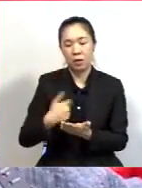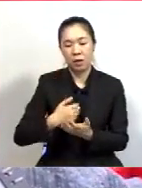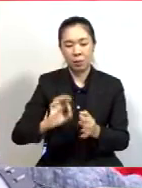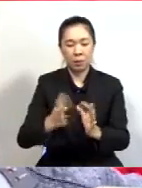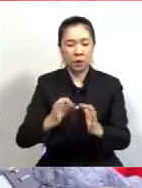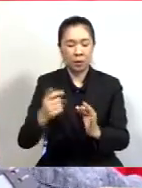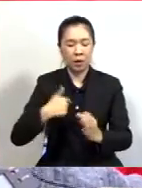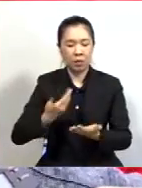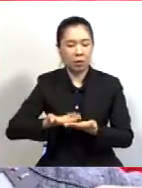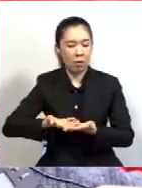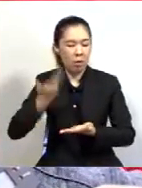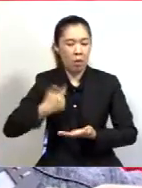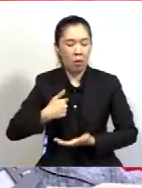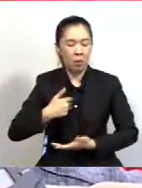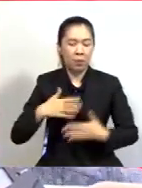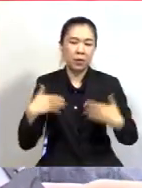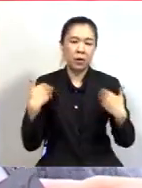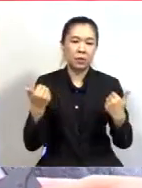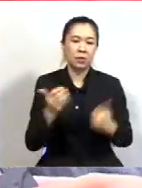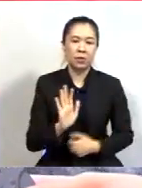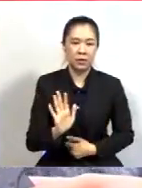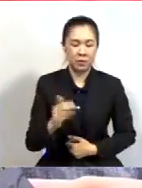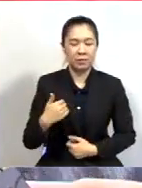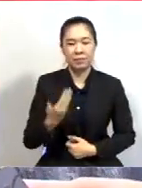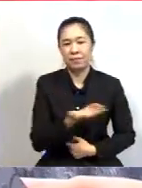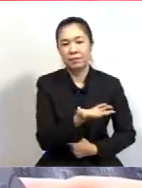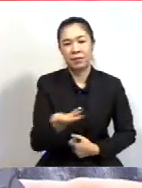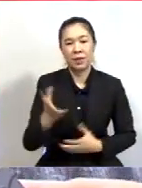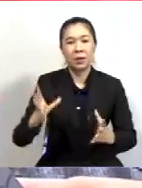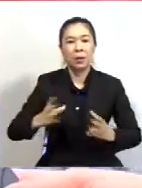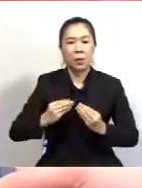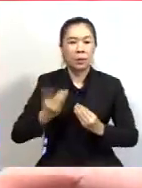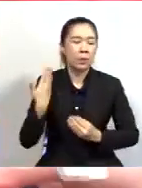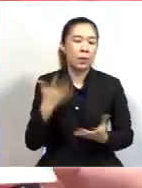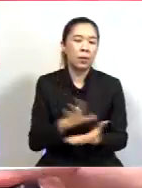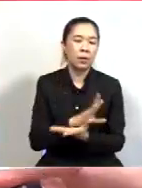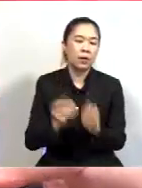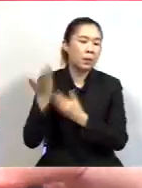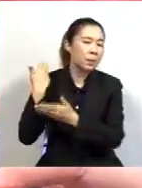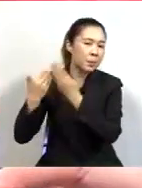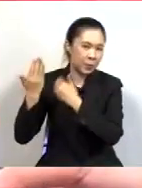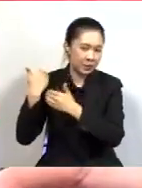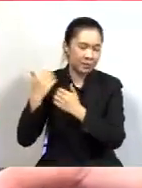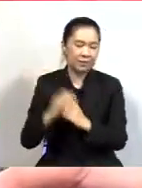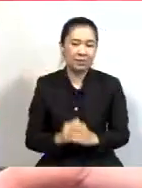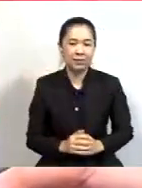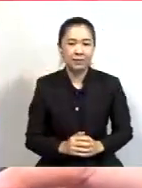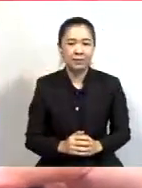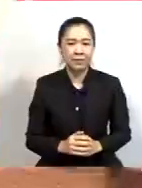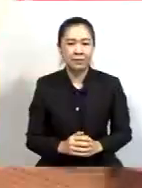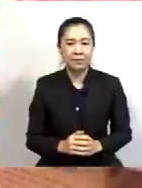ากขึ้นมีความสุขมากขึ้นอันนี้เราก็ต้องยอมรับครับเพราะเป็นประเพณีมาตั้งแต่ไหนแต่ไรครับ